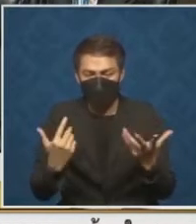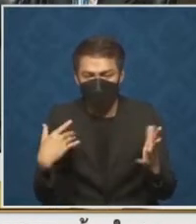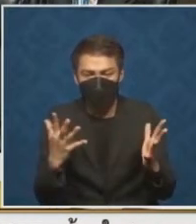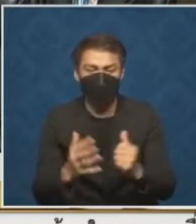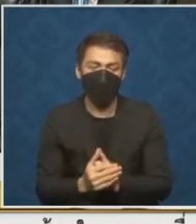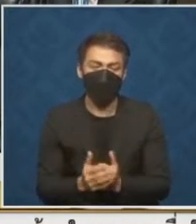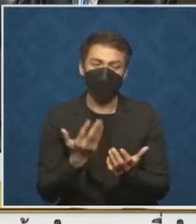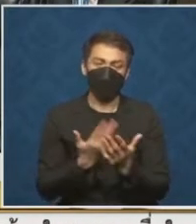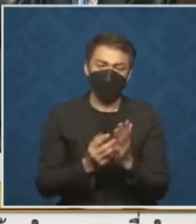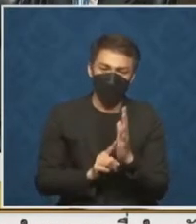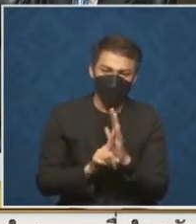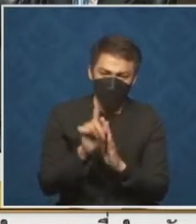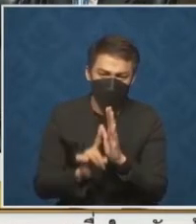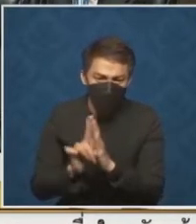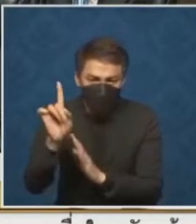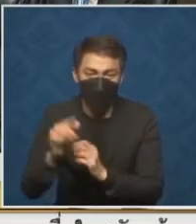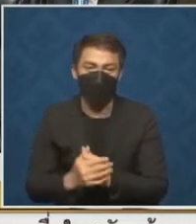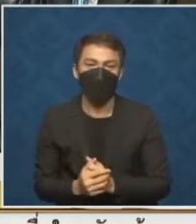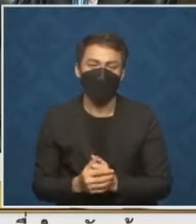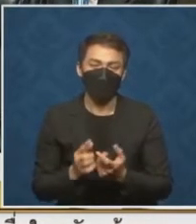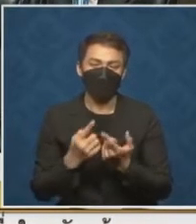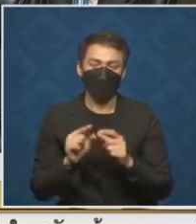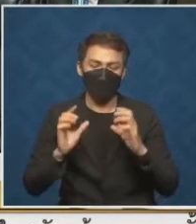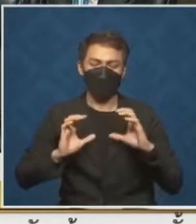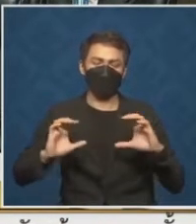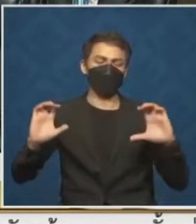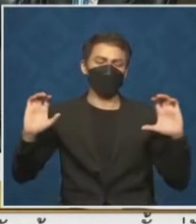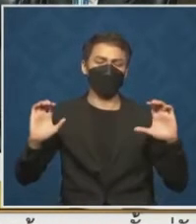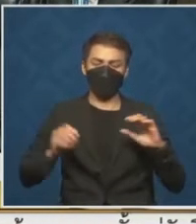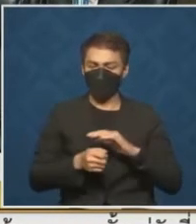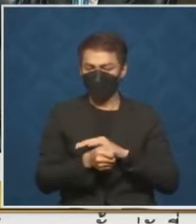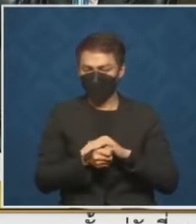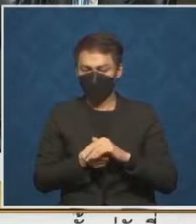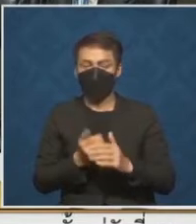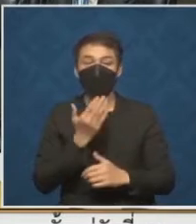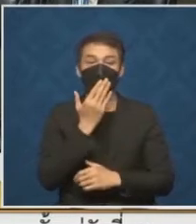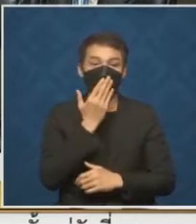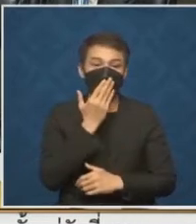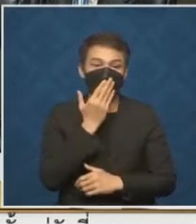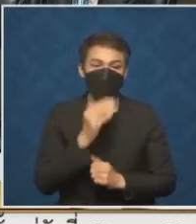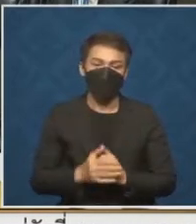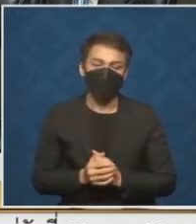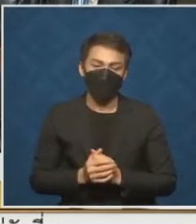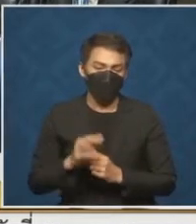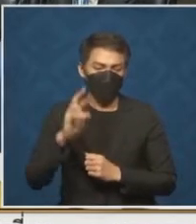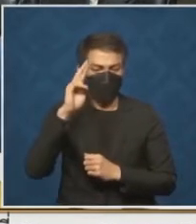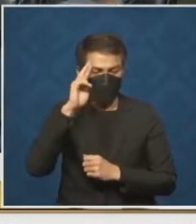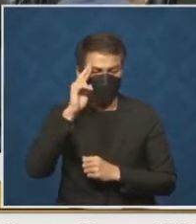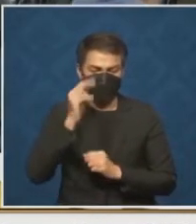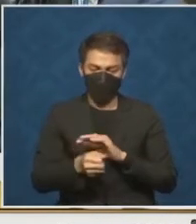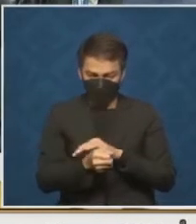หัวข้อมูลการระบาดของโรคจนทำให้การระบาดกระจายไปทั่วประเทศ